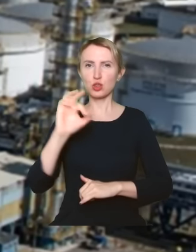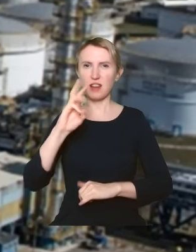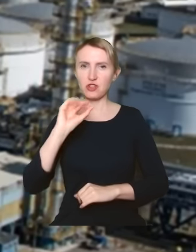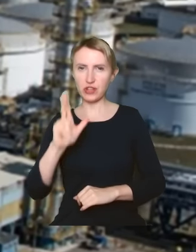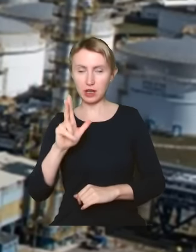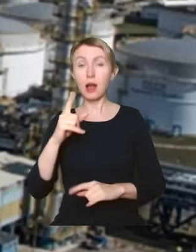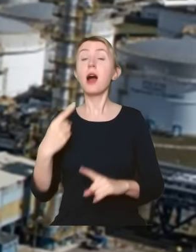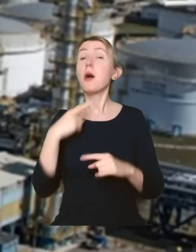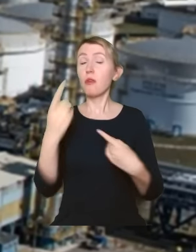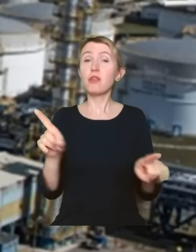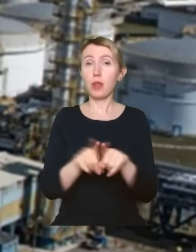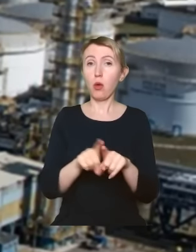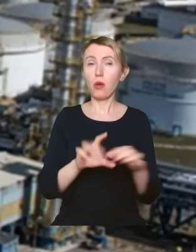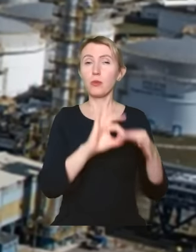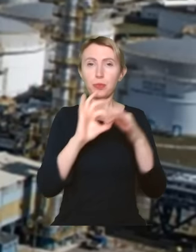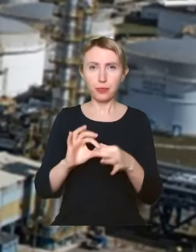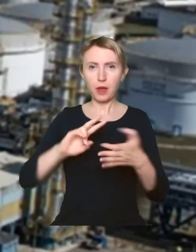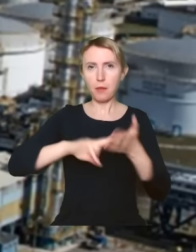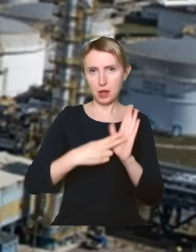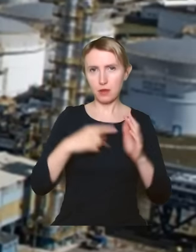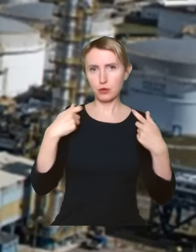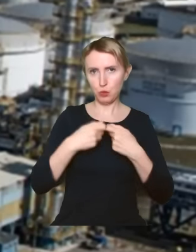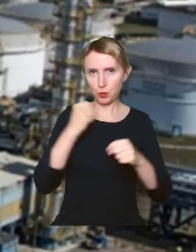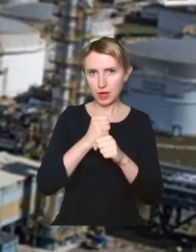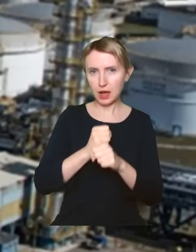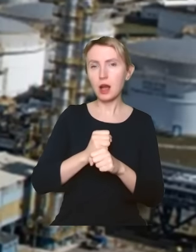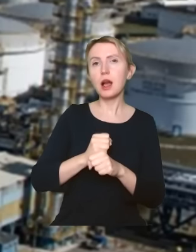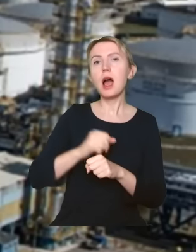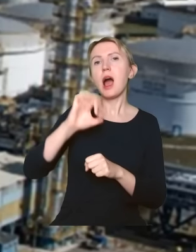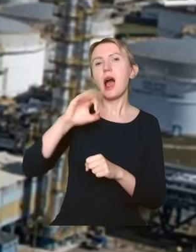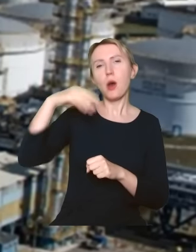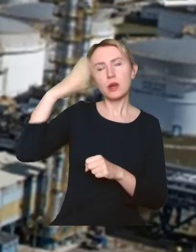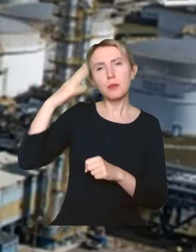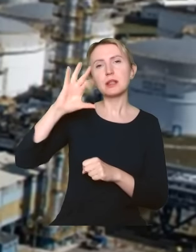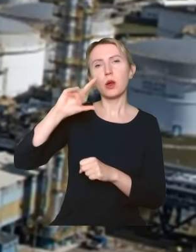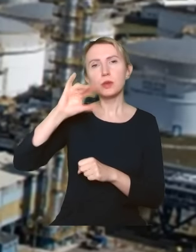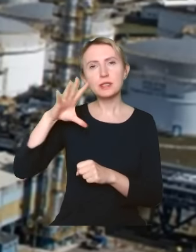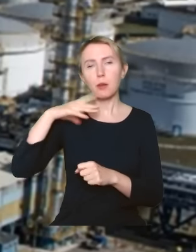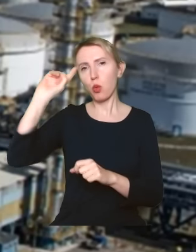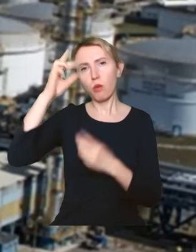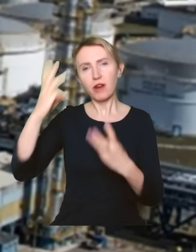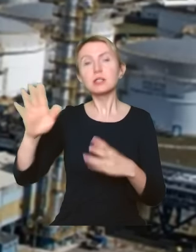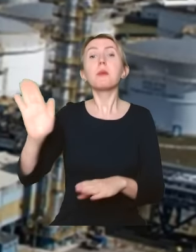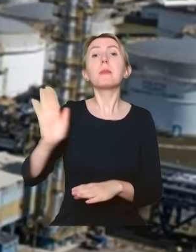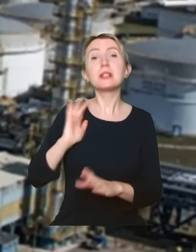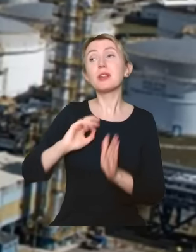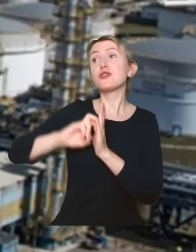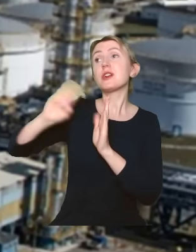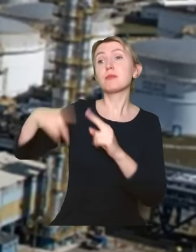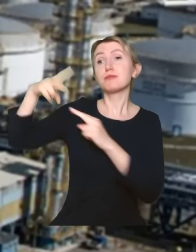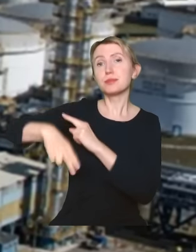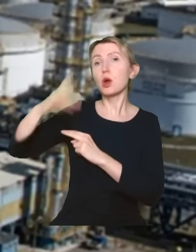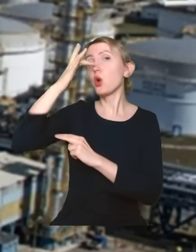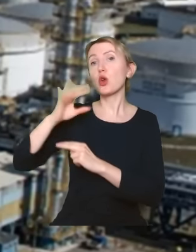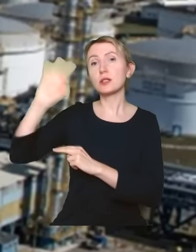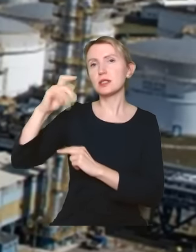Dodał, że nawiązanie strategicznej współpracy z Arabią Saudyjską było kluczowe dla bezpiecznej rezygnacji z ropy